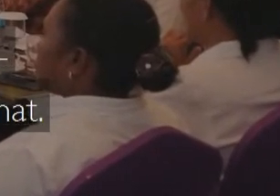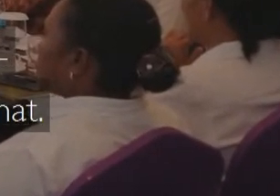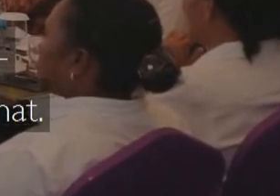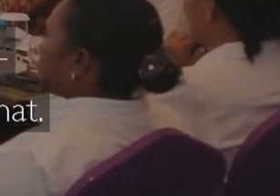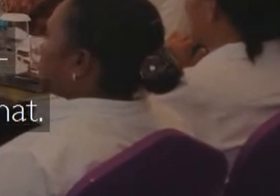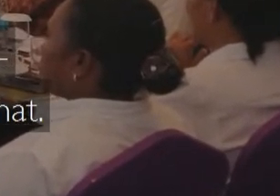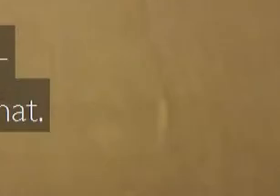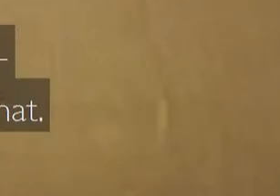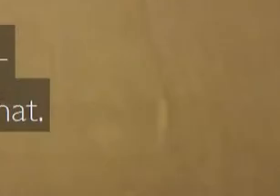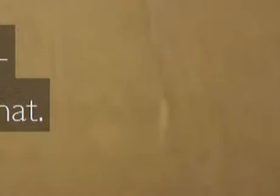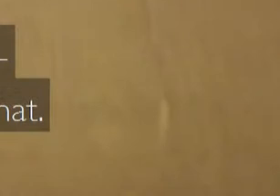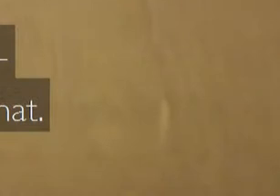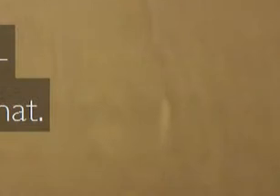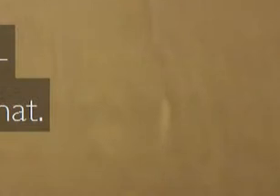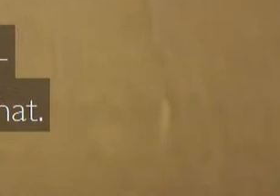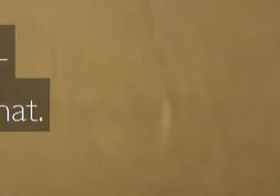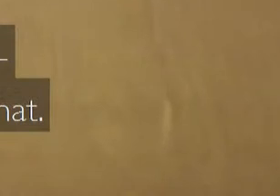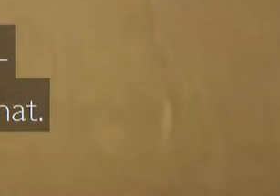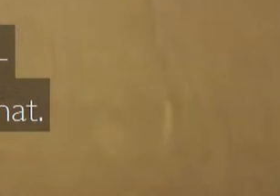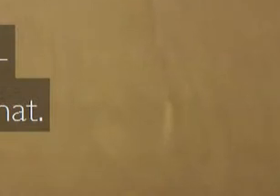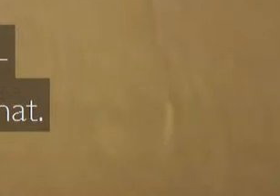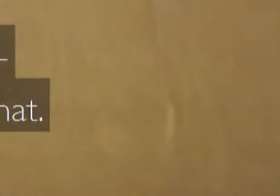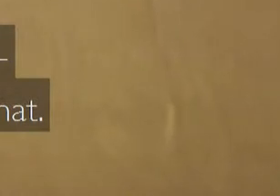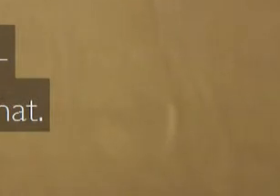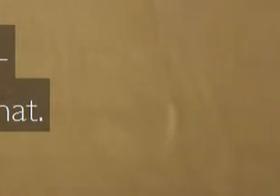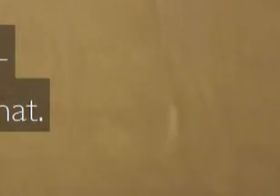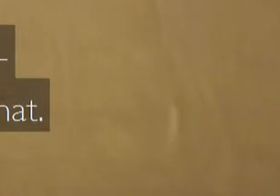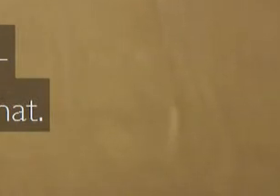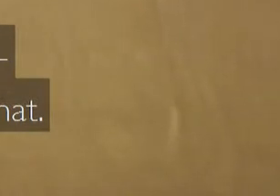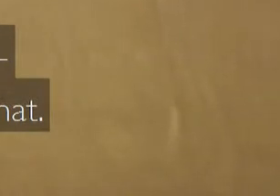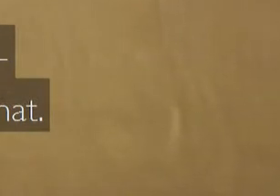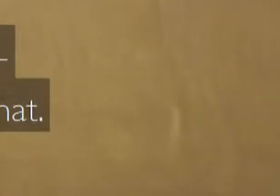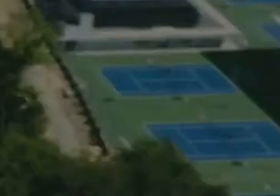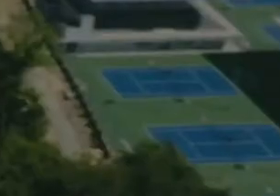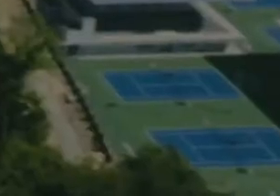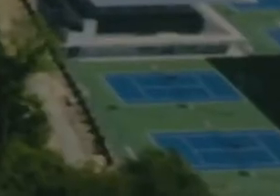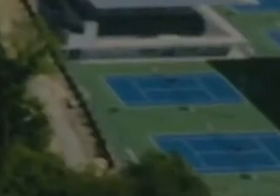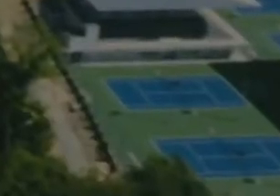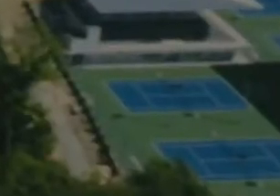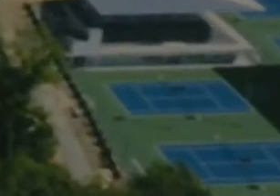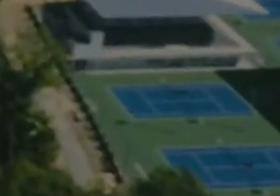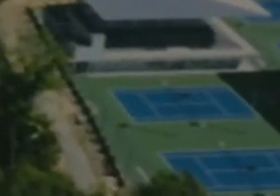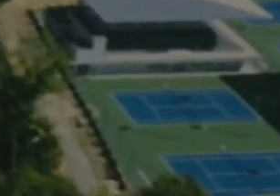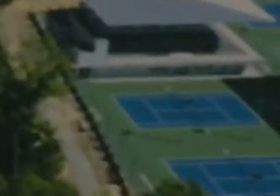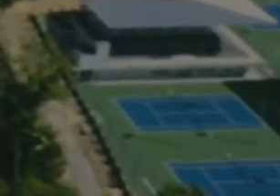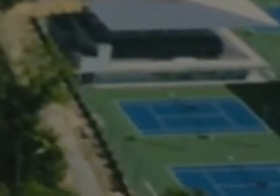melakukan sesuai dengan standar yang sudah baku yang ada di dalam puskesmas.